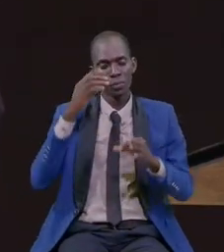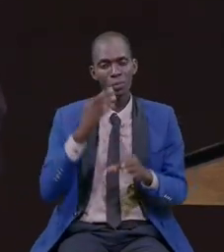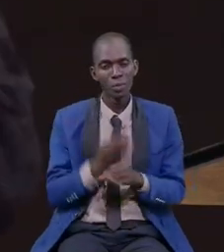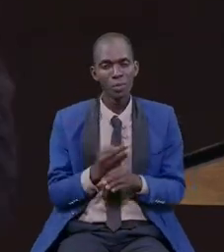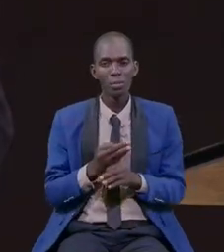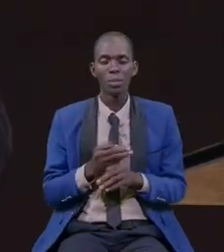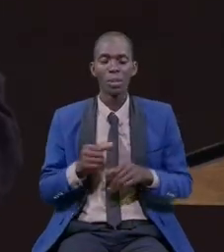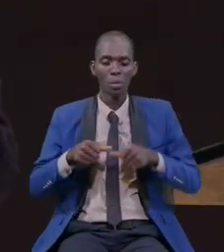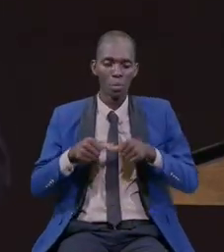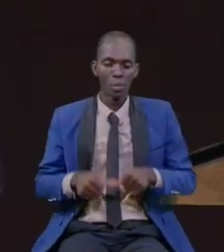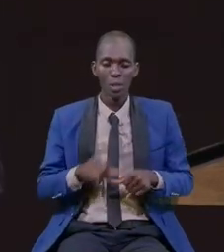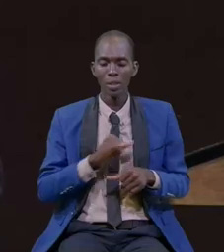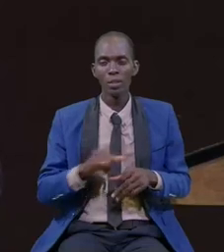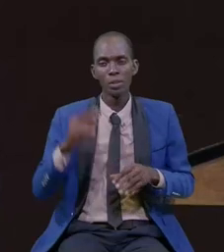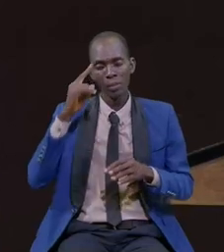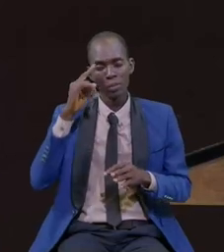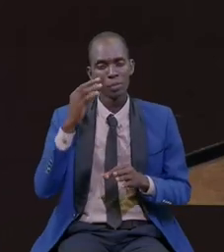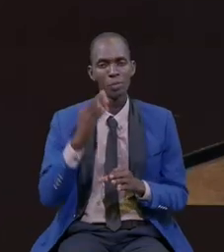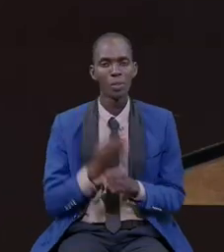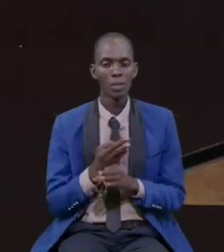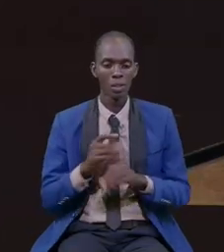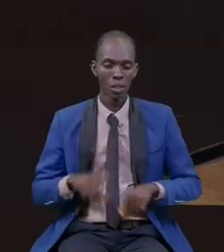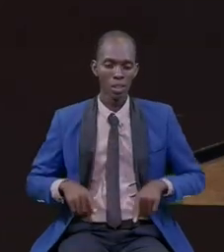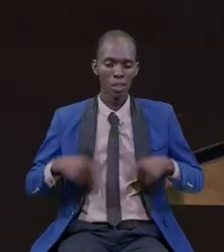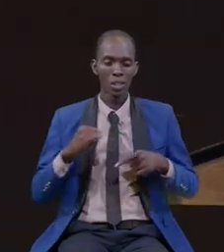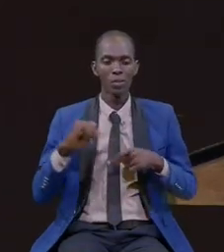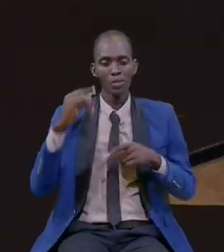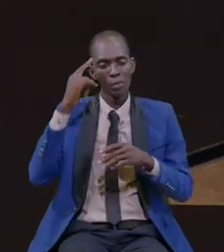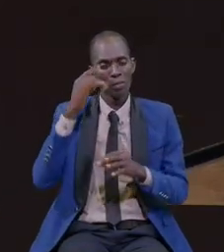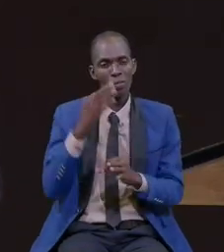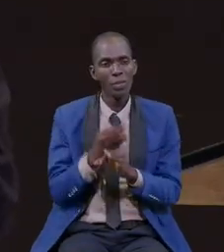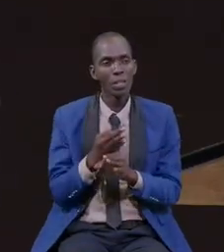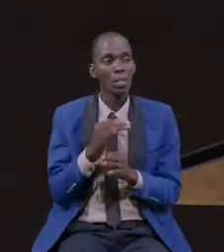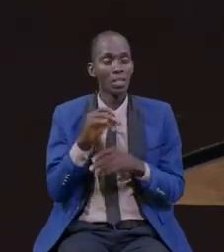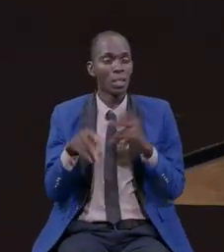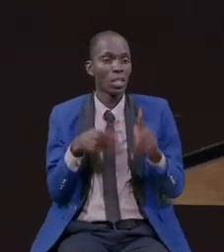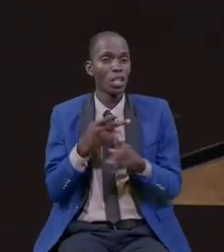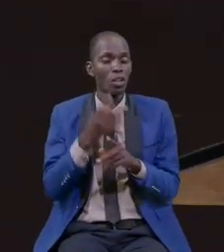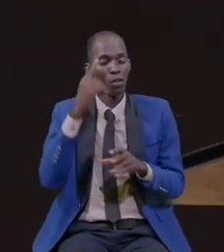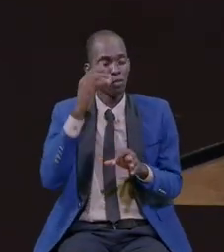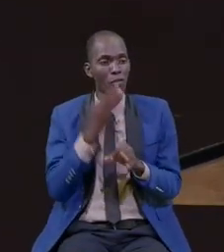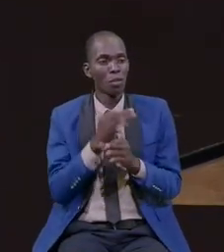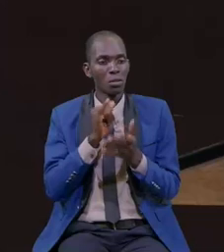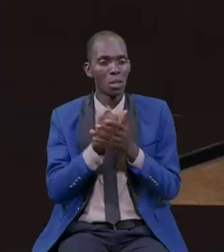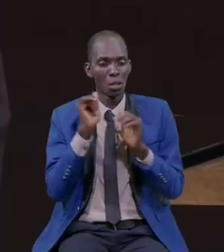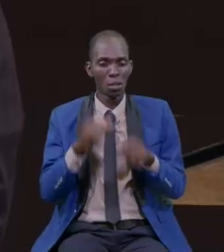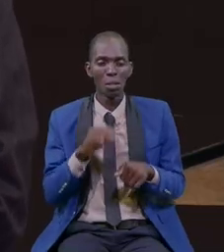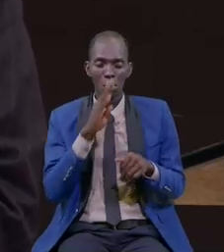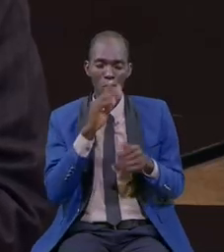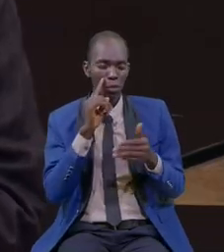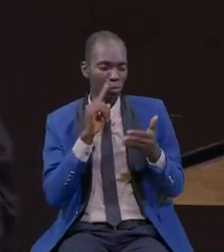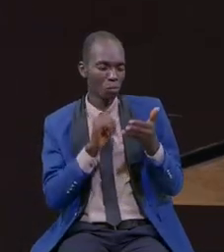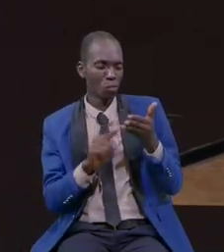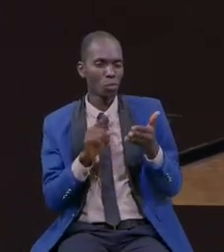demeurante et la foi qui peut-être observé parce que c'est une